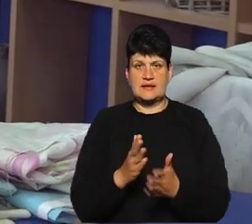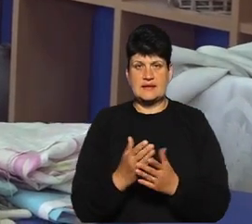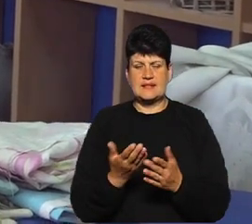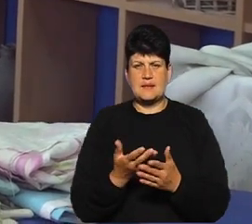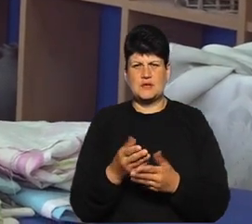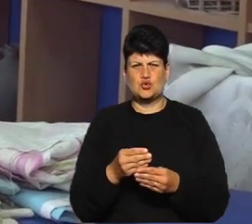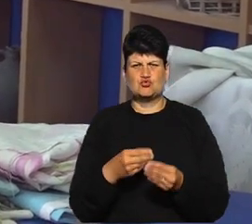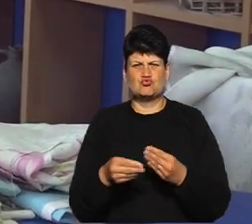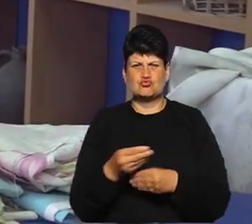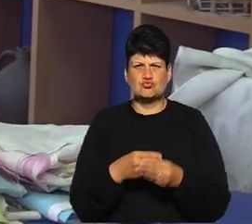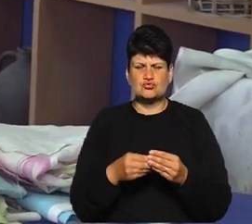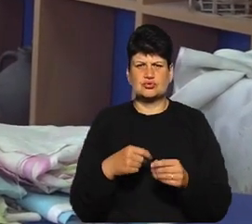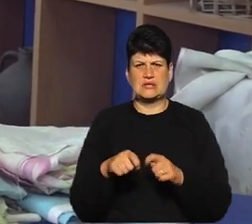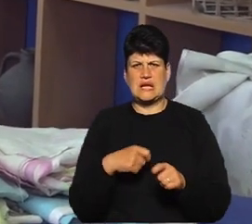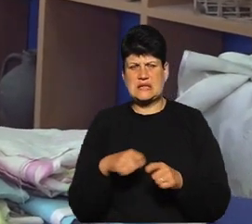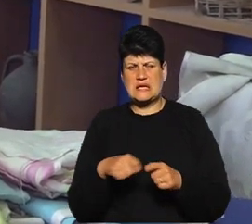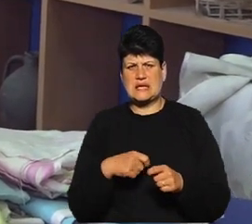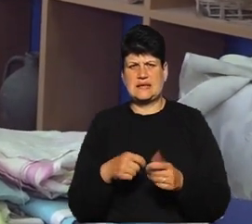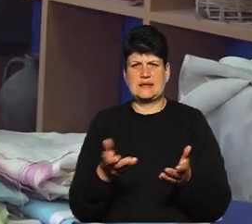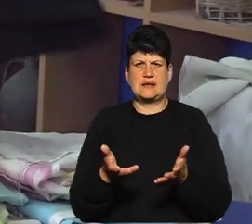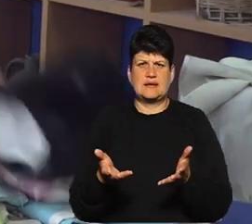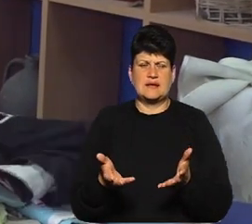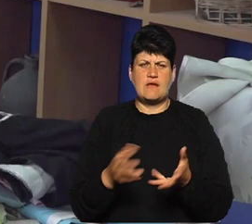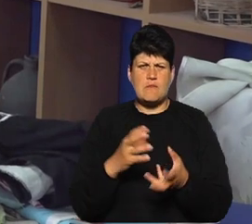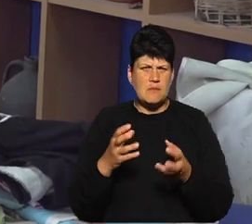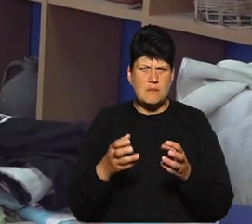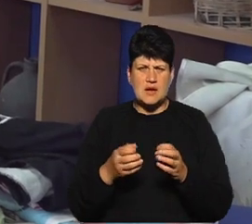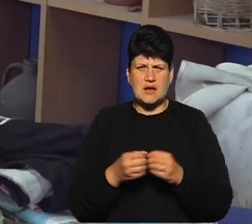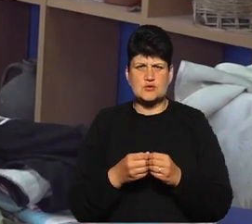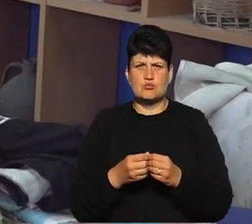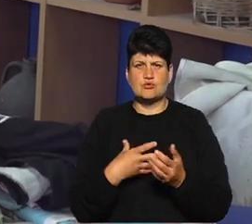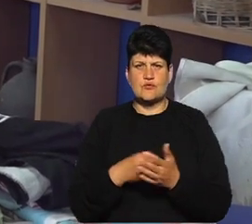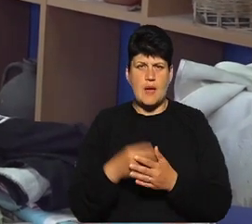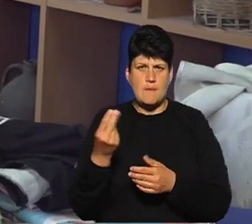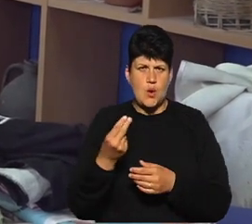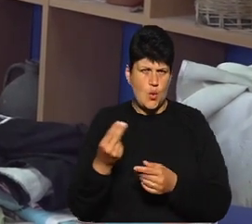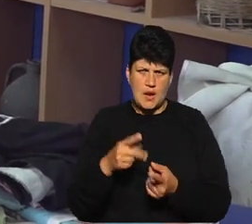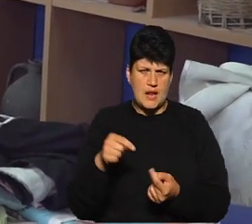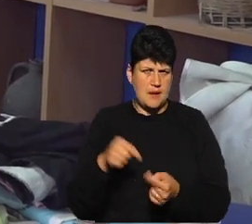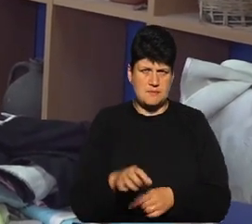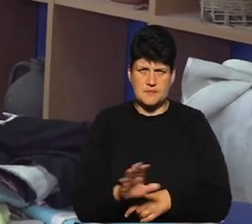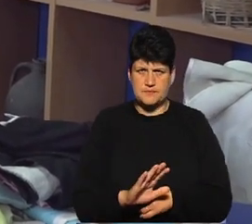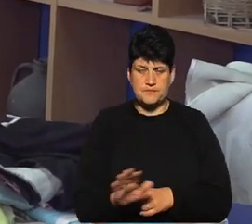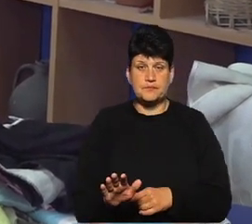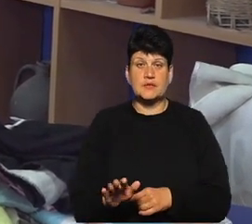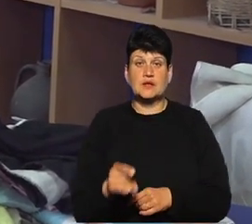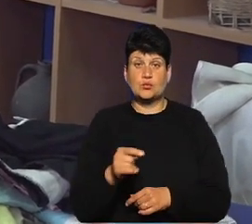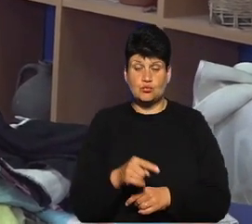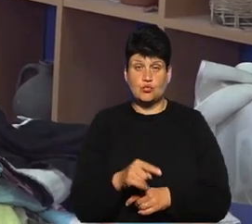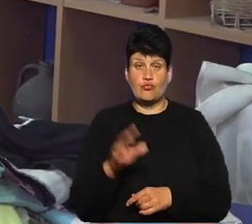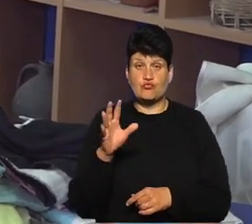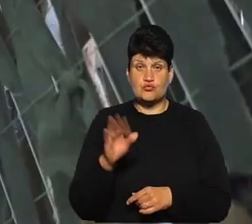штучної тканини, тканини, яка в принципі по своєму кольорі не придатна для перефарбування, тому її всю